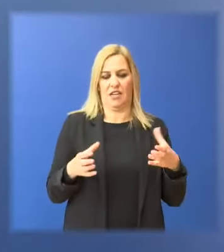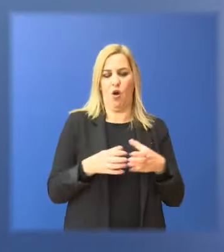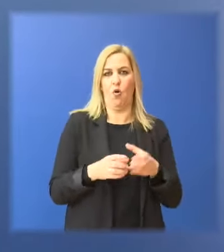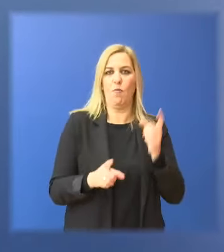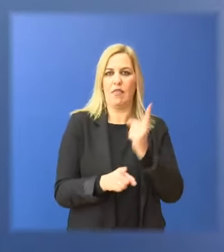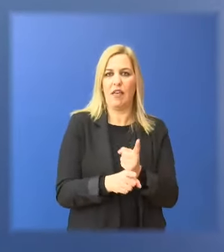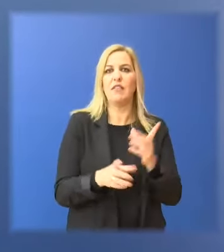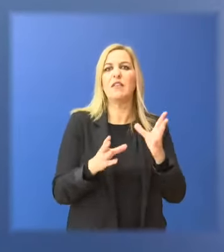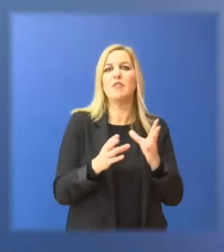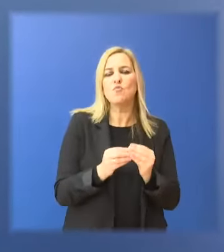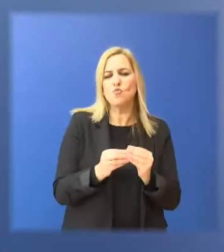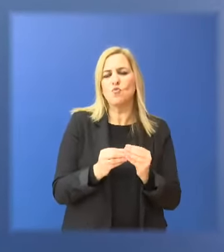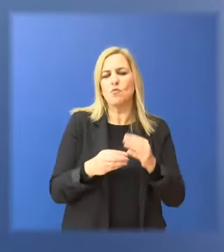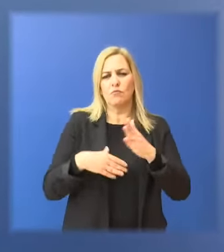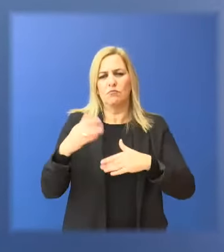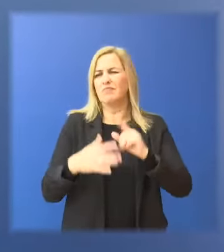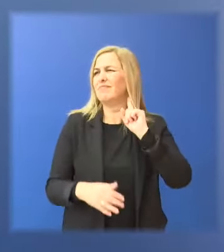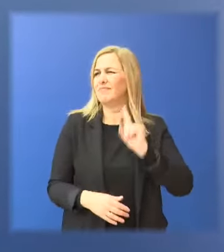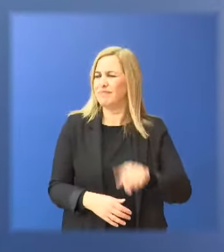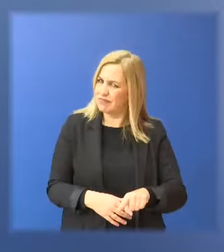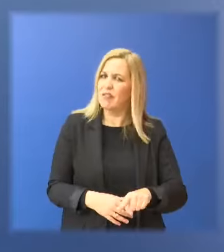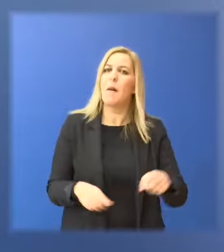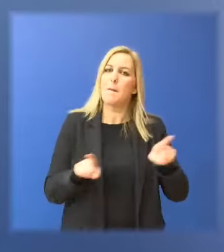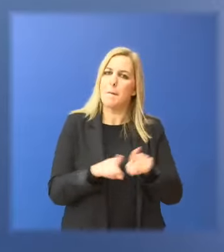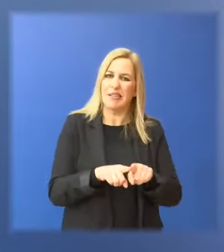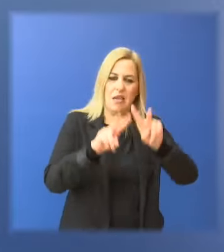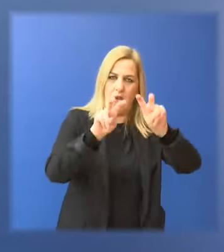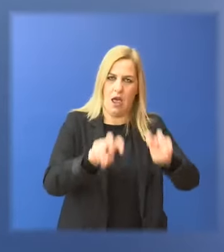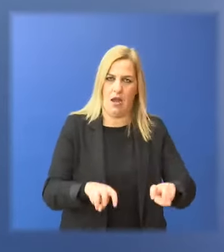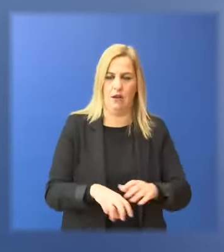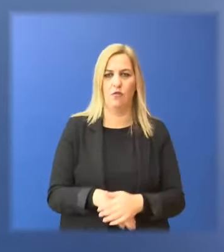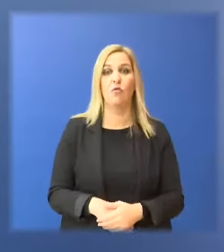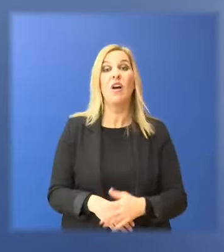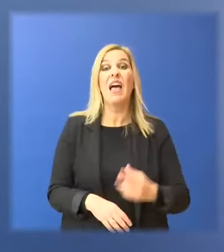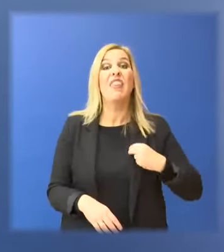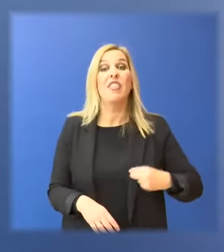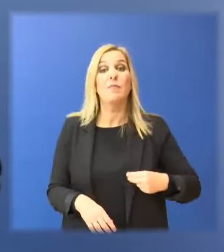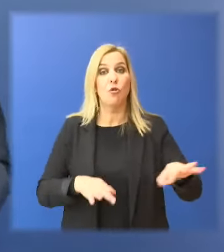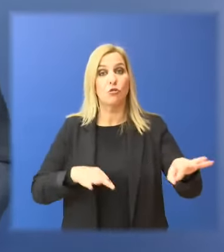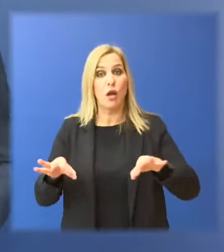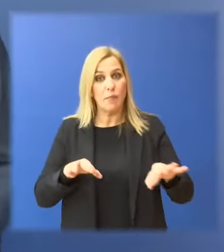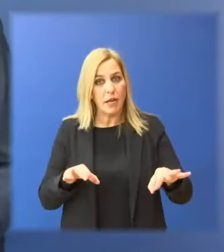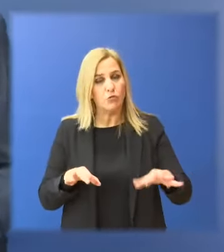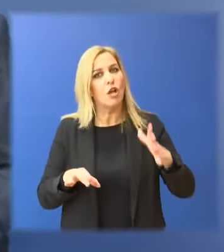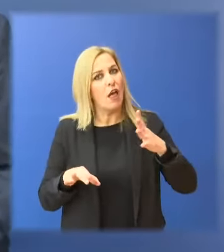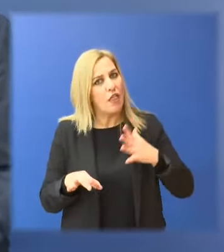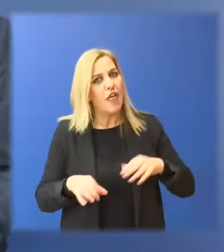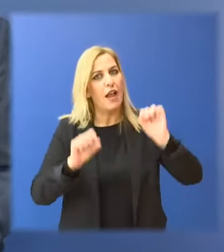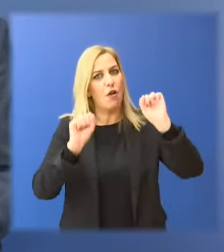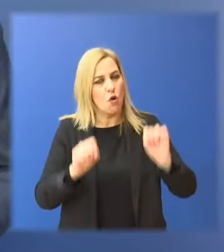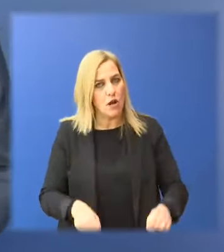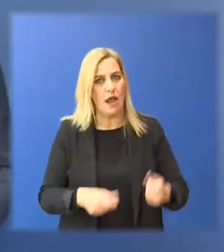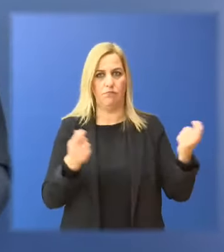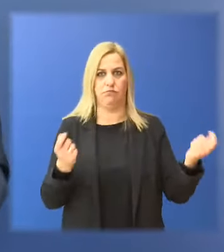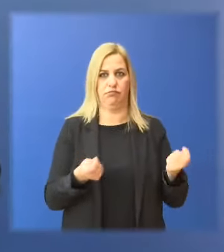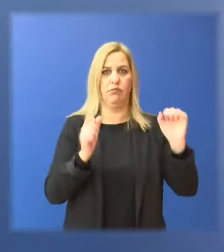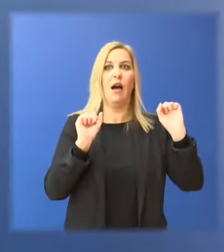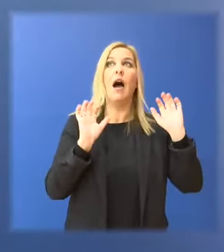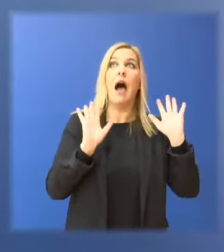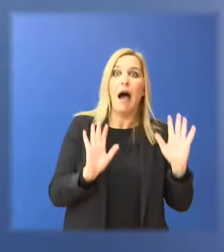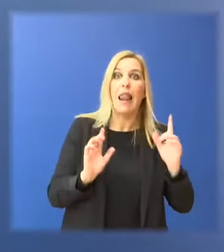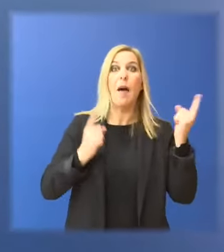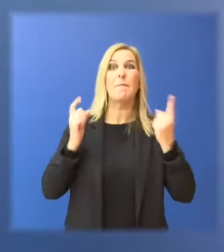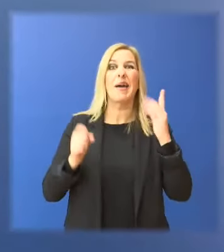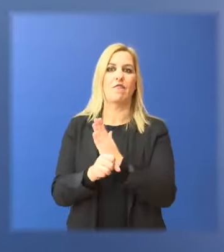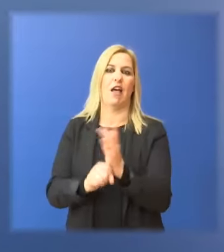αυθαίρετης δόμησης. Στόχος είναι η δημόσια περιουσία να αξιοποιείται, χωρίς να αλλοιώνεται το φυσικό περιβάλλον. Μια